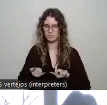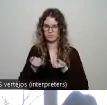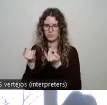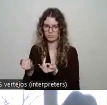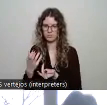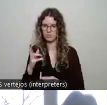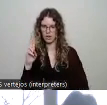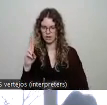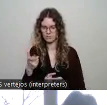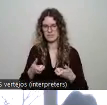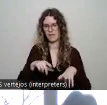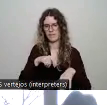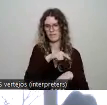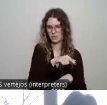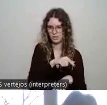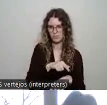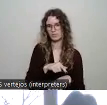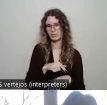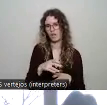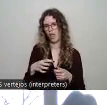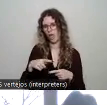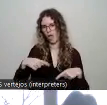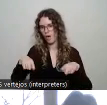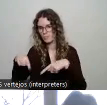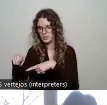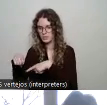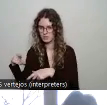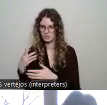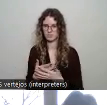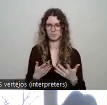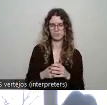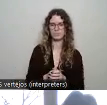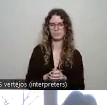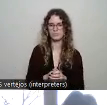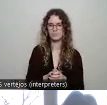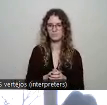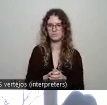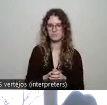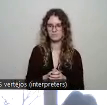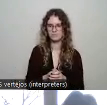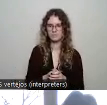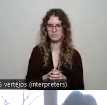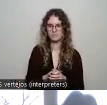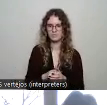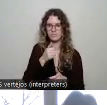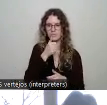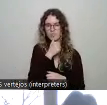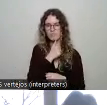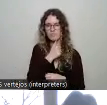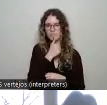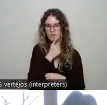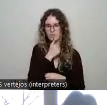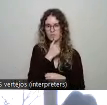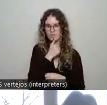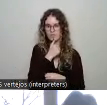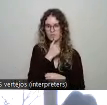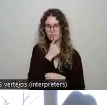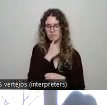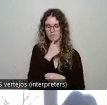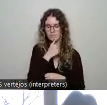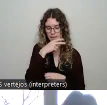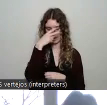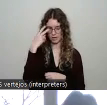savivaldybės, apskritis, atsižvelgiant taip pat į konteksto veiksnius, pavyzdžiui, vietos poreikis išteklius, pavyzdžiui,